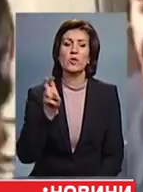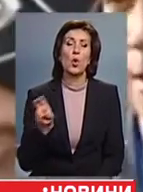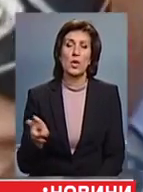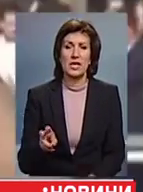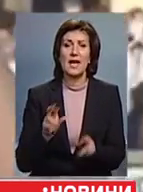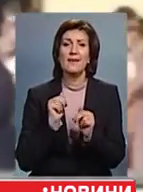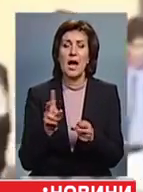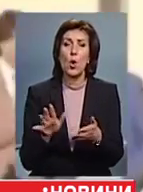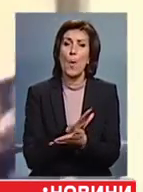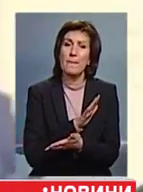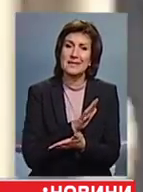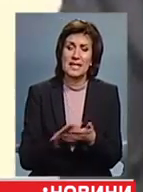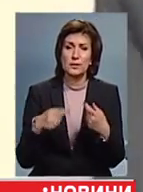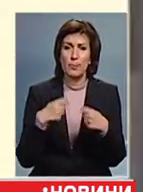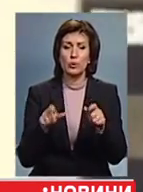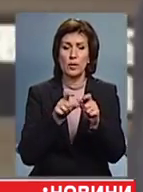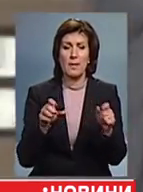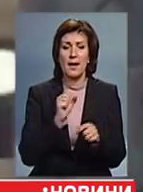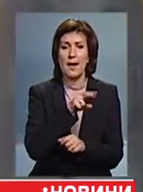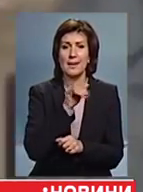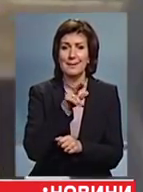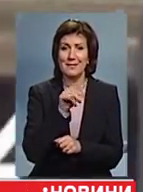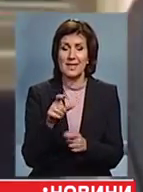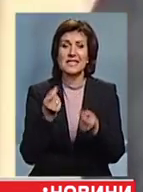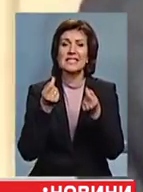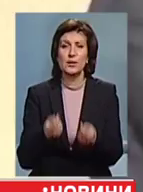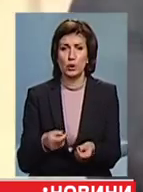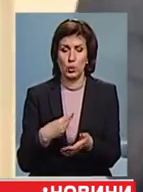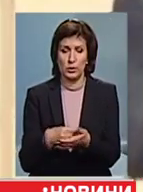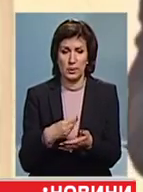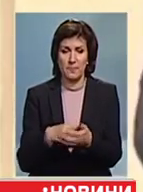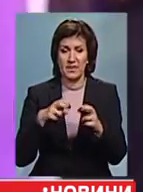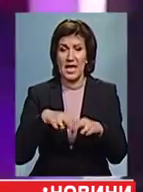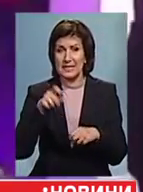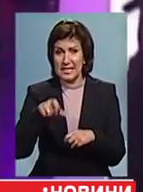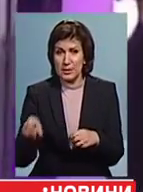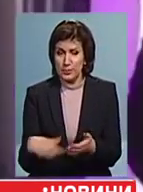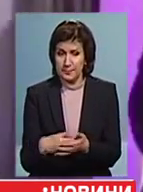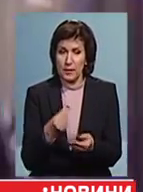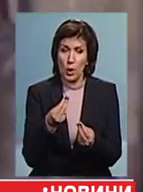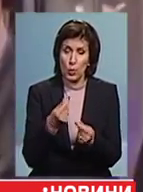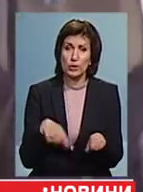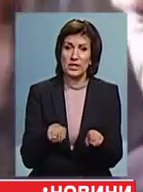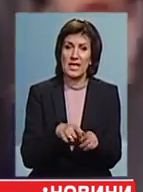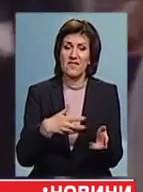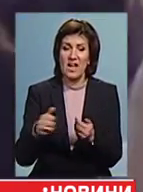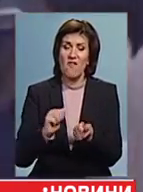доларів як компенсацію за продаж компанії Adidas за зниженою ціною. Слідчі припускають,